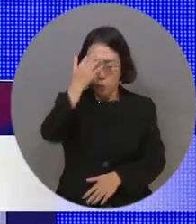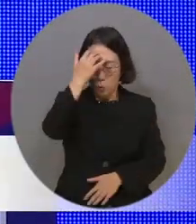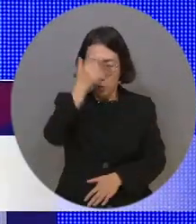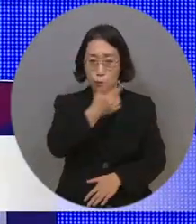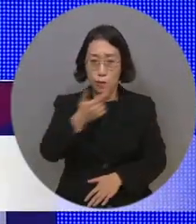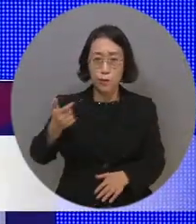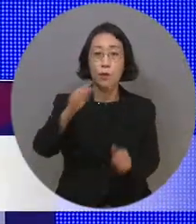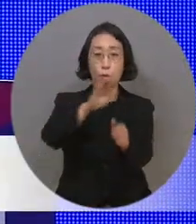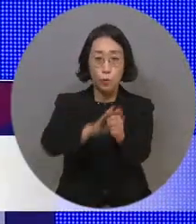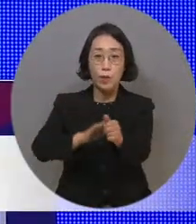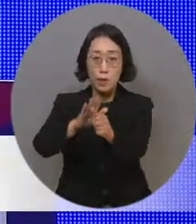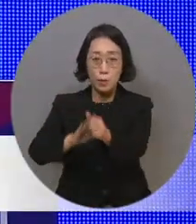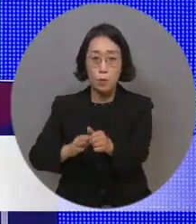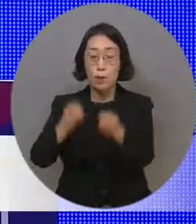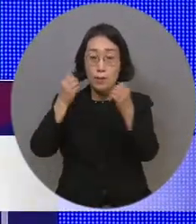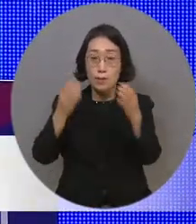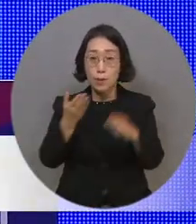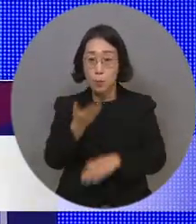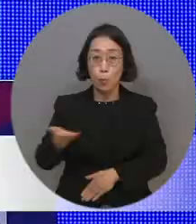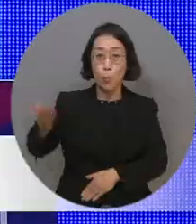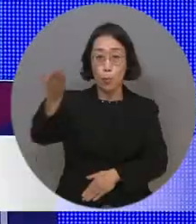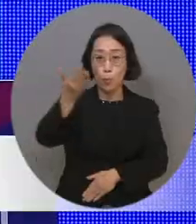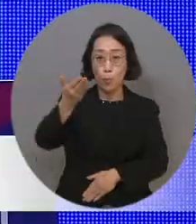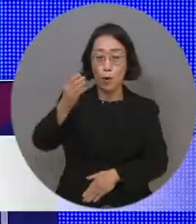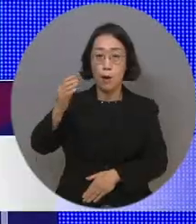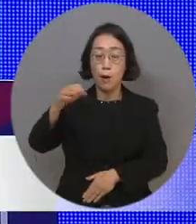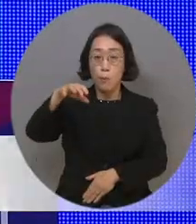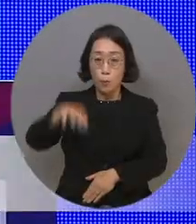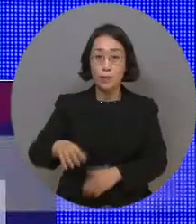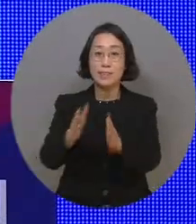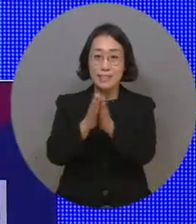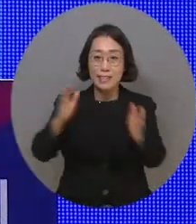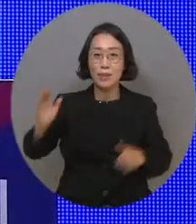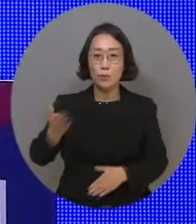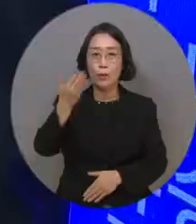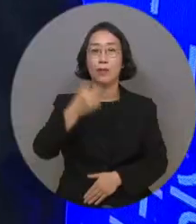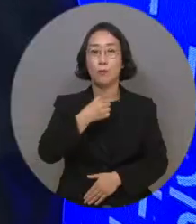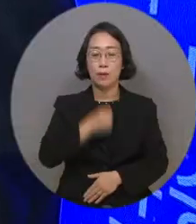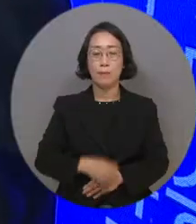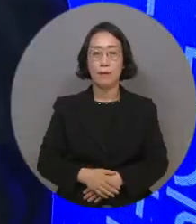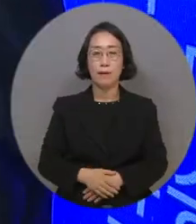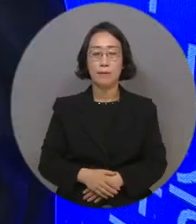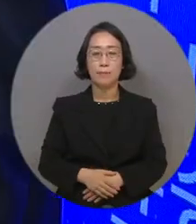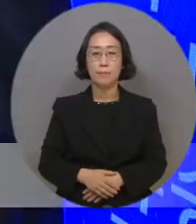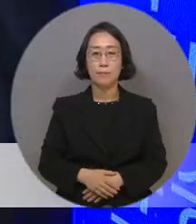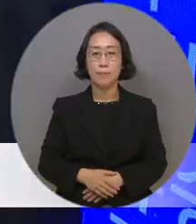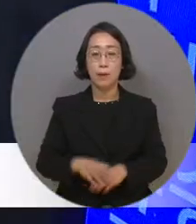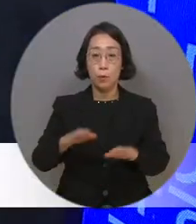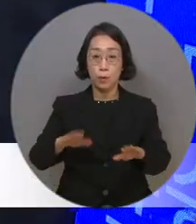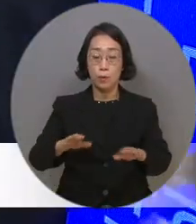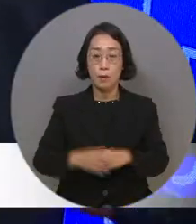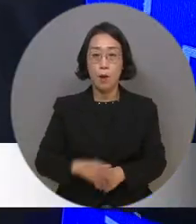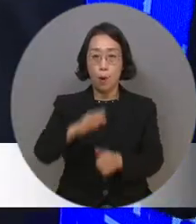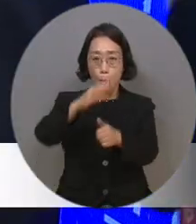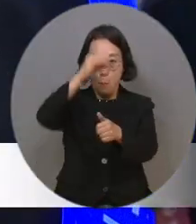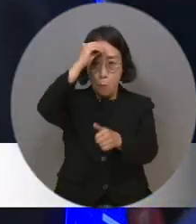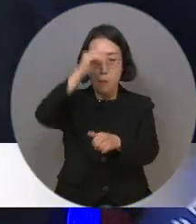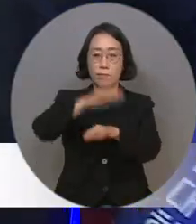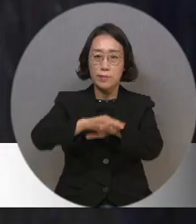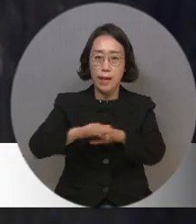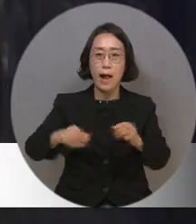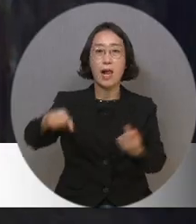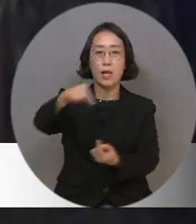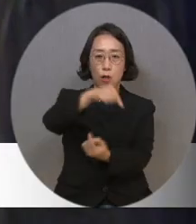위로받고 새로운 도약의 계기가 되기를 희망합니다. 이날 모범적인 기업